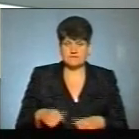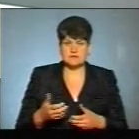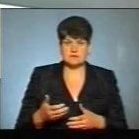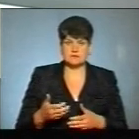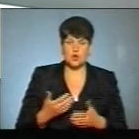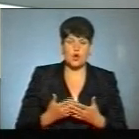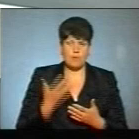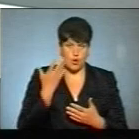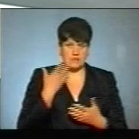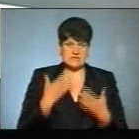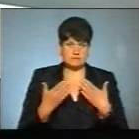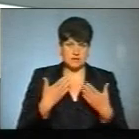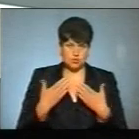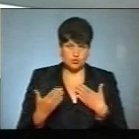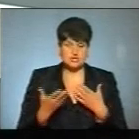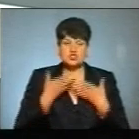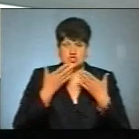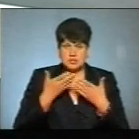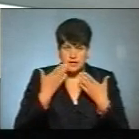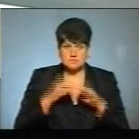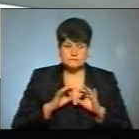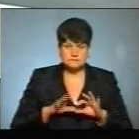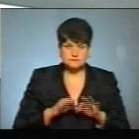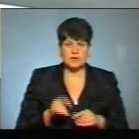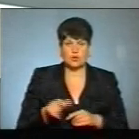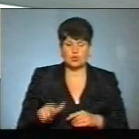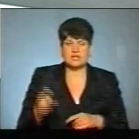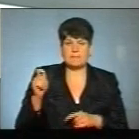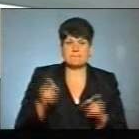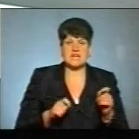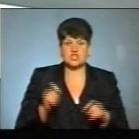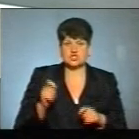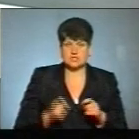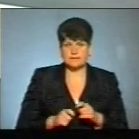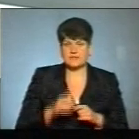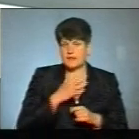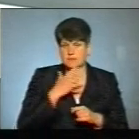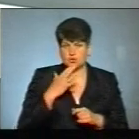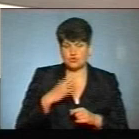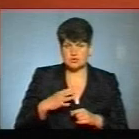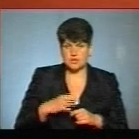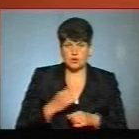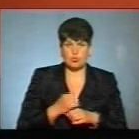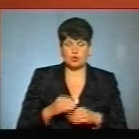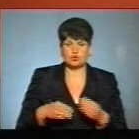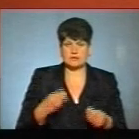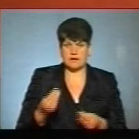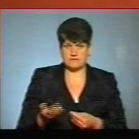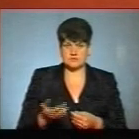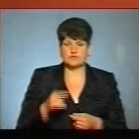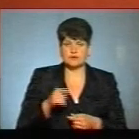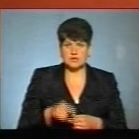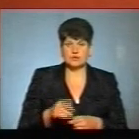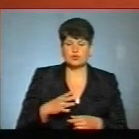Коли спілкуєшся, коли десь читаєш коментарі, то все-таки люди, які приїжджають, на багатьох чекають роботодавці за кордоном. Тобто вони